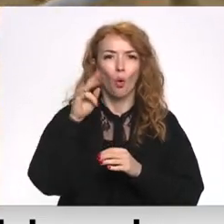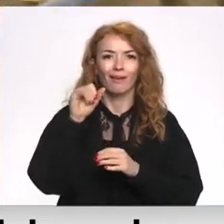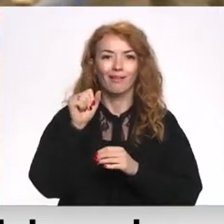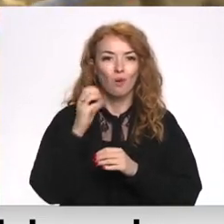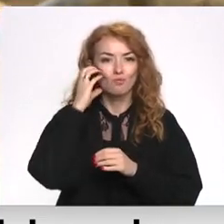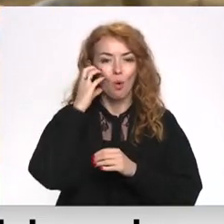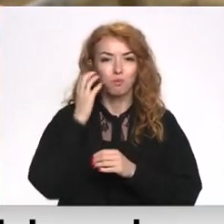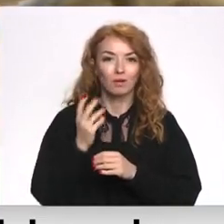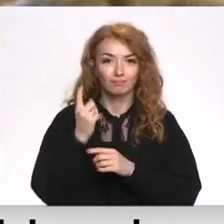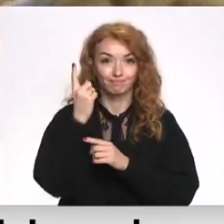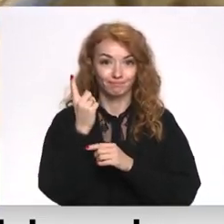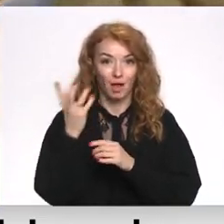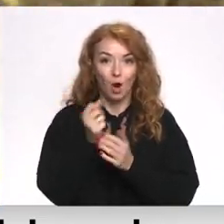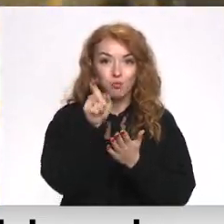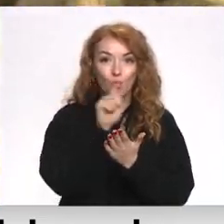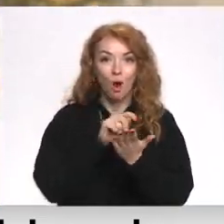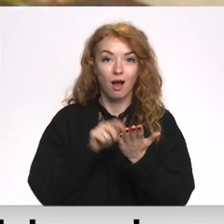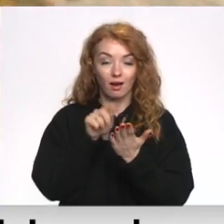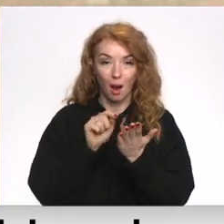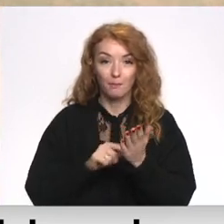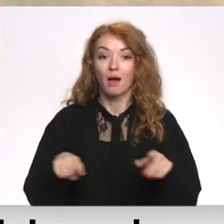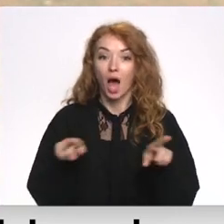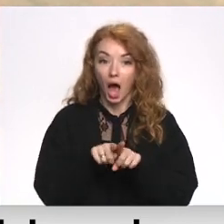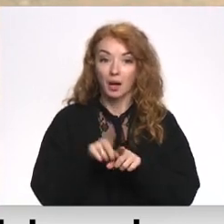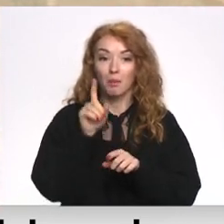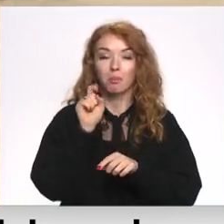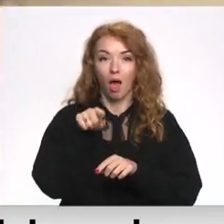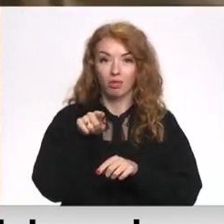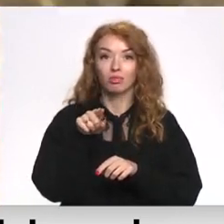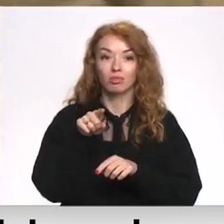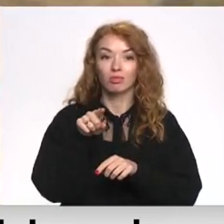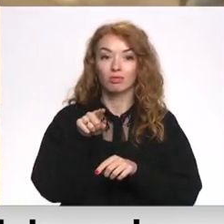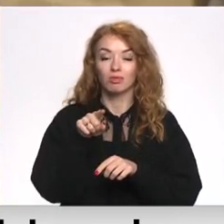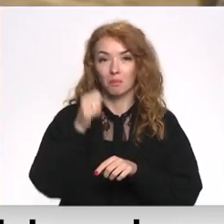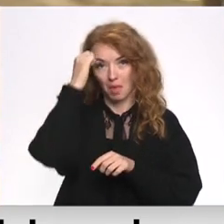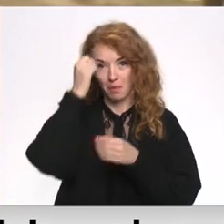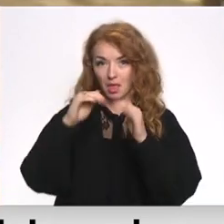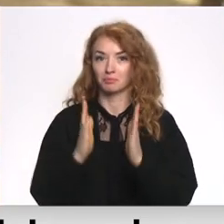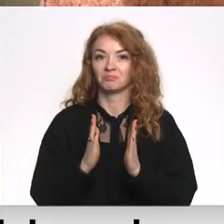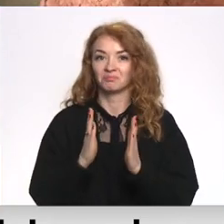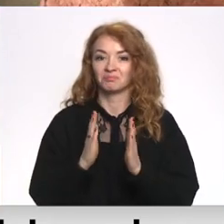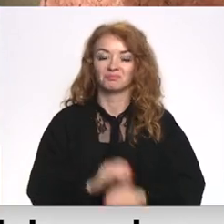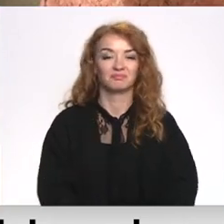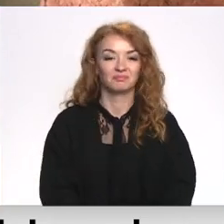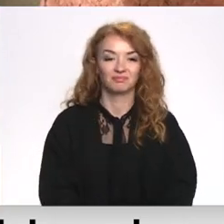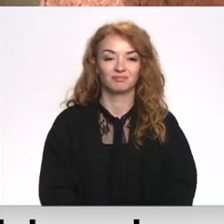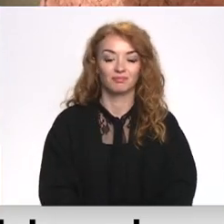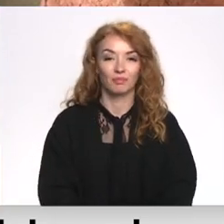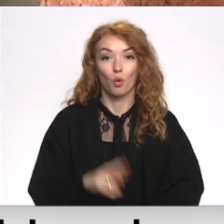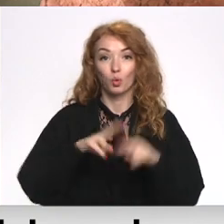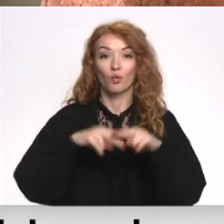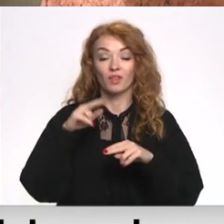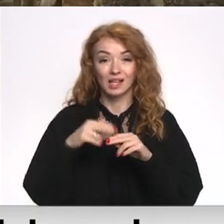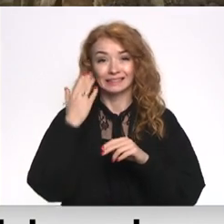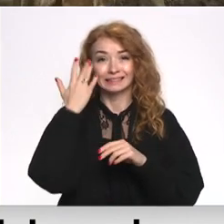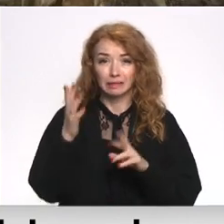mobilie tālruņi ar podziņām un pat Ļeņina krūštēls. Būvnieki cer, ka laiks